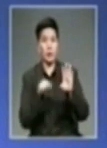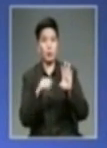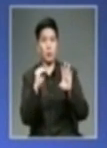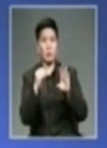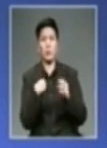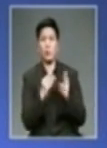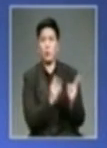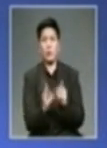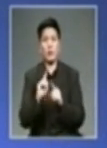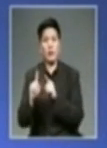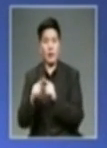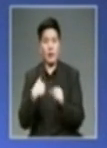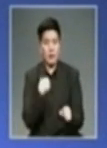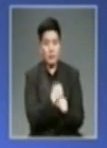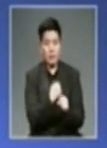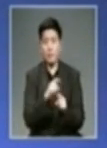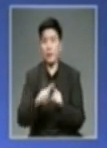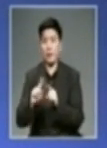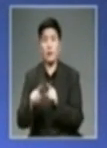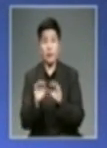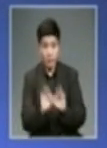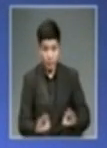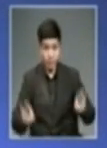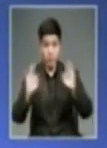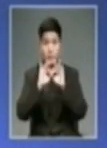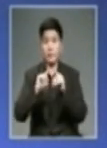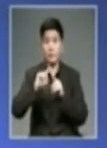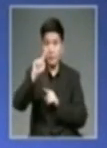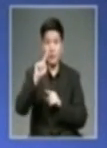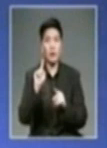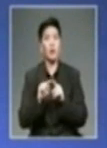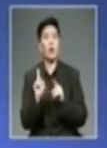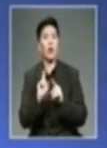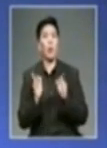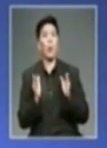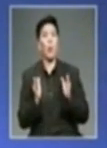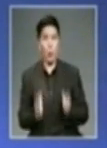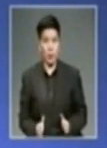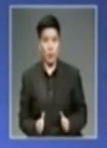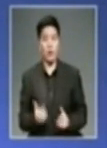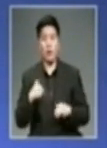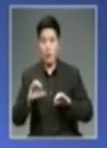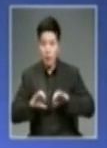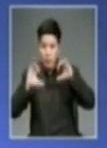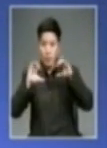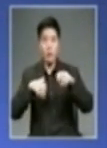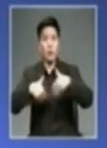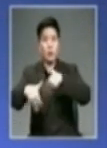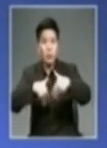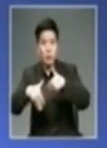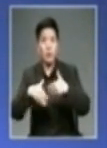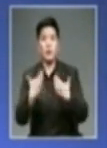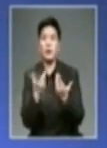ายมิติในการดำเนินการแต่สิ่งที่สำคัญที่สุดก็คือด้านทรัพยากรมนุษย์ทั้งภาครัฐภาคประชาสังคมประชาช